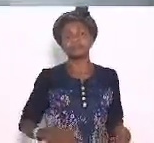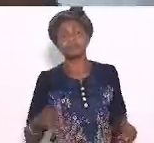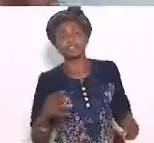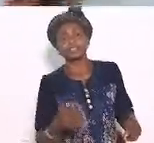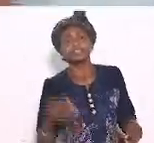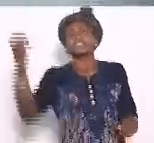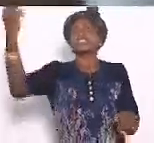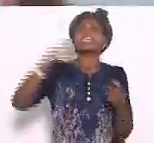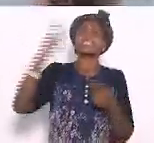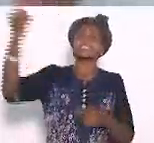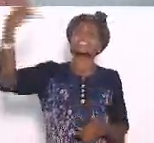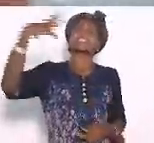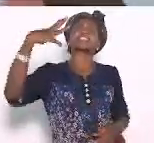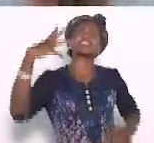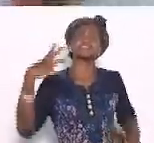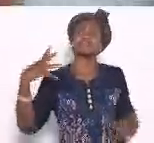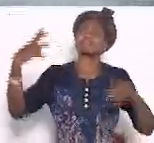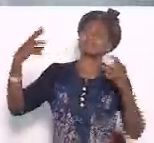uu